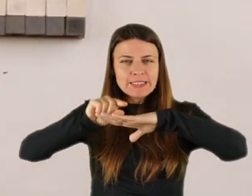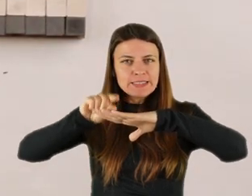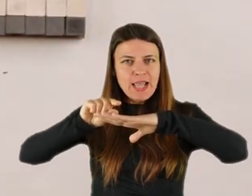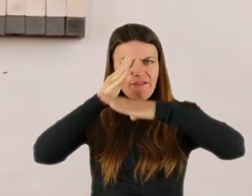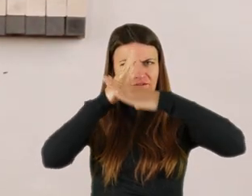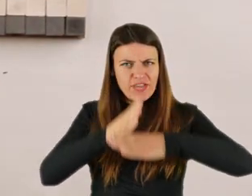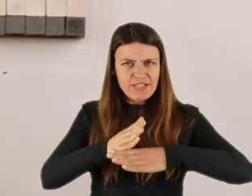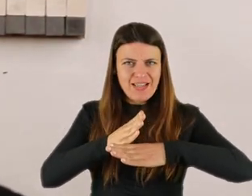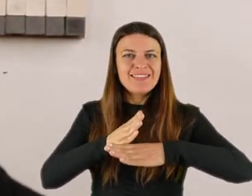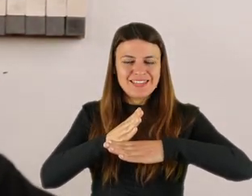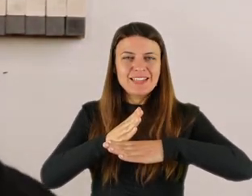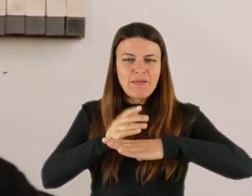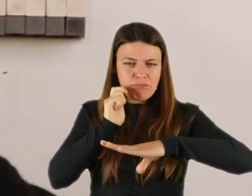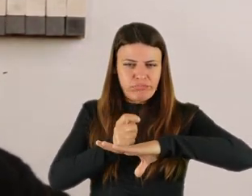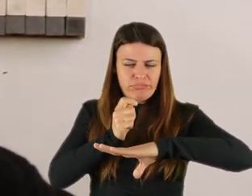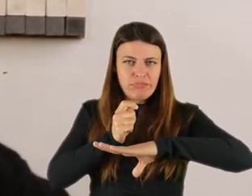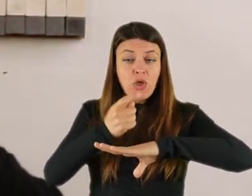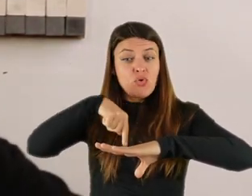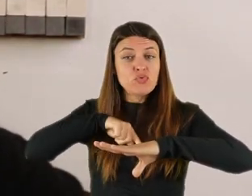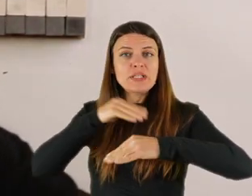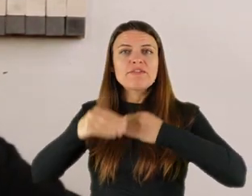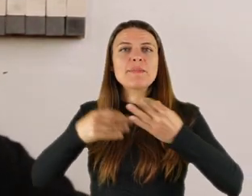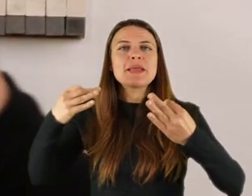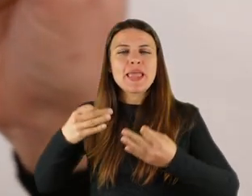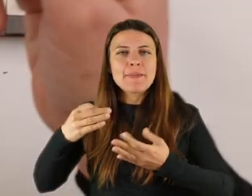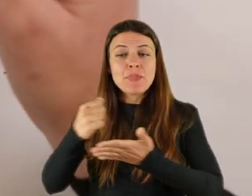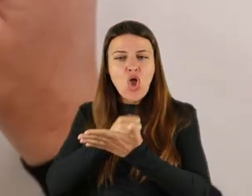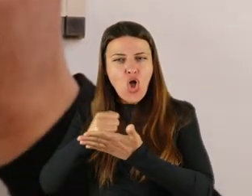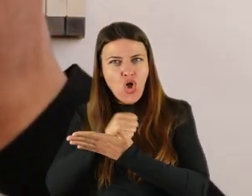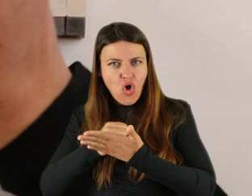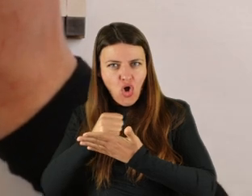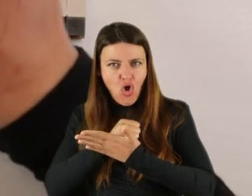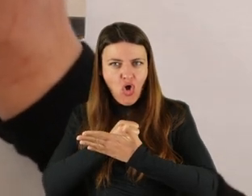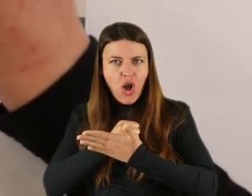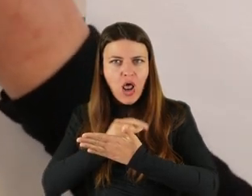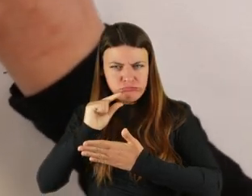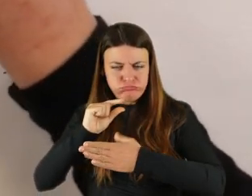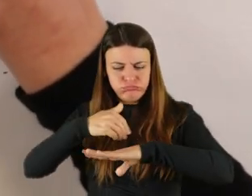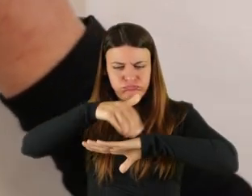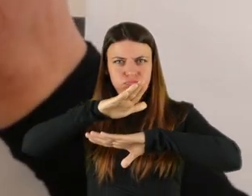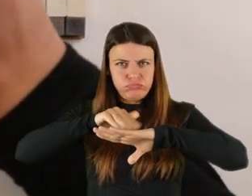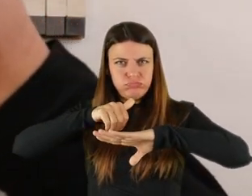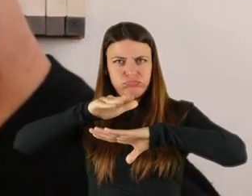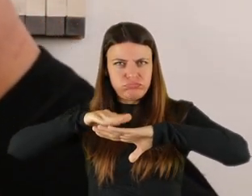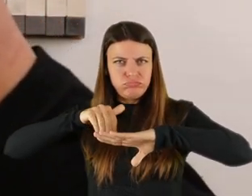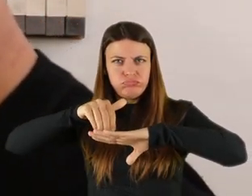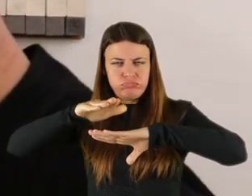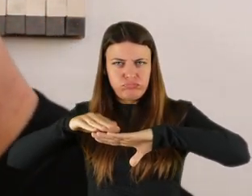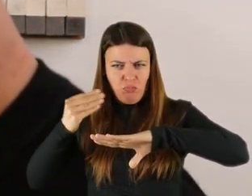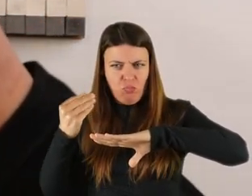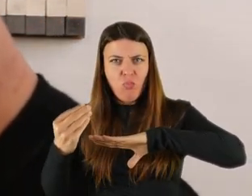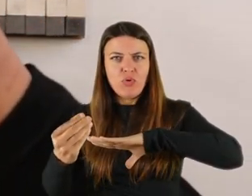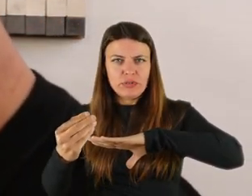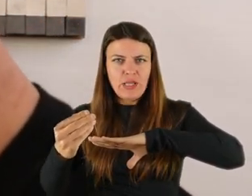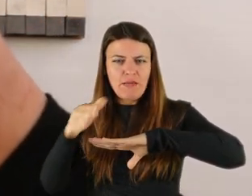Nosaltres el que farem serà posar una capa de cola abundant, no tingueu por, i l'anirem posant per sobre